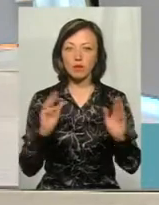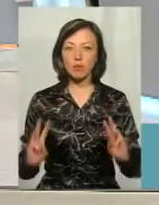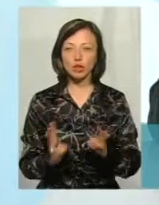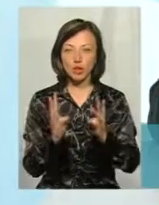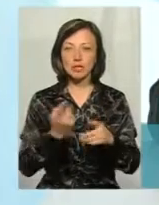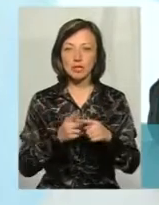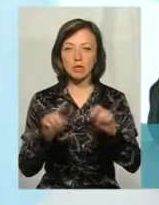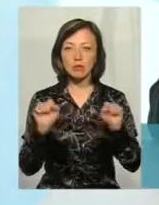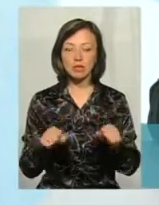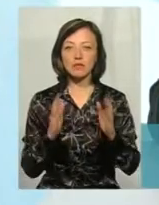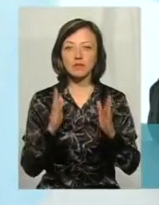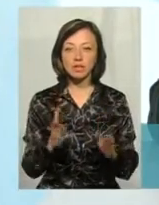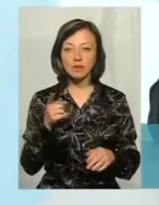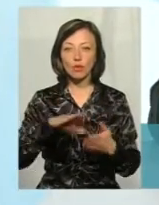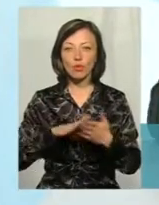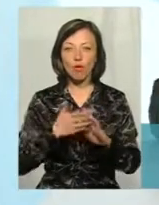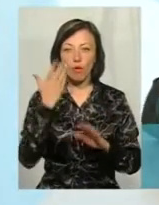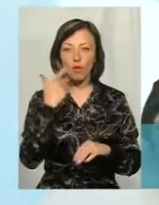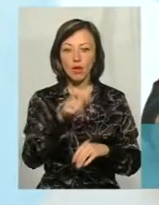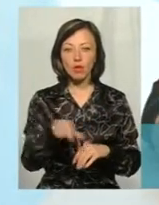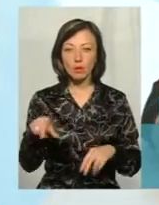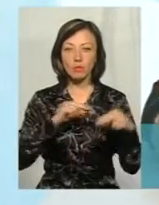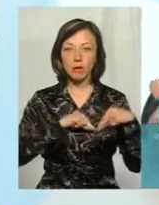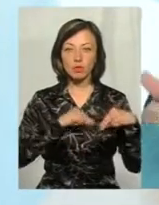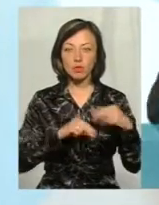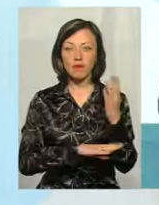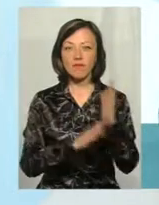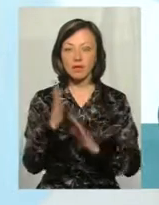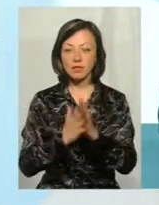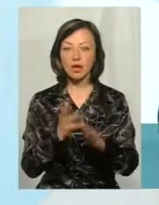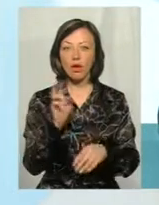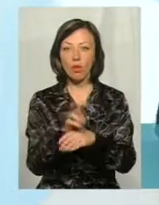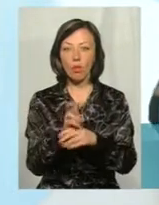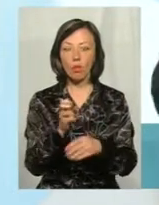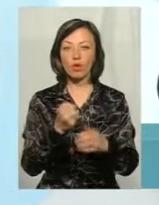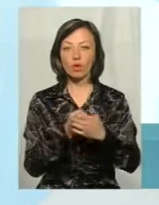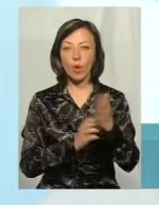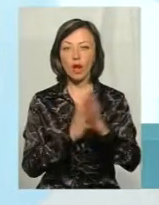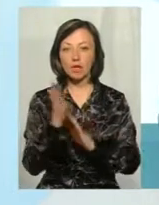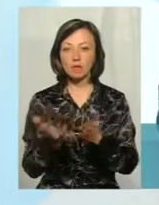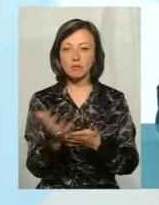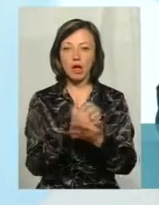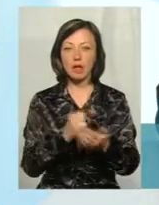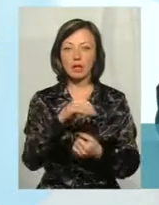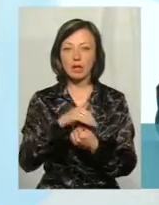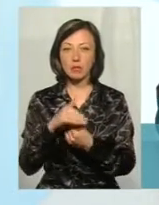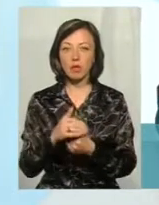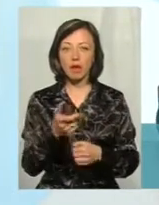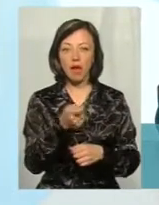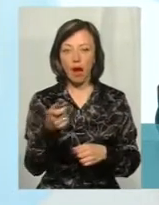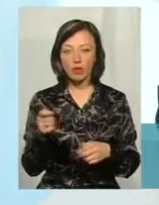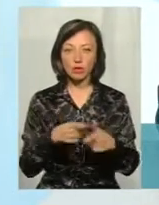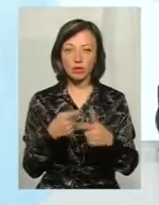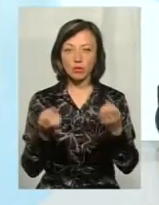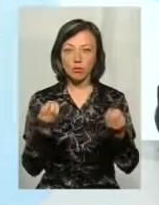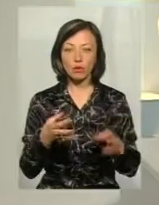– це можливо тільки за тієї умови, коли ті люди, які працюють в лісі, і ті, які ходять до лісу, скажімо, збирати гриби, ягоди, чи